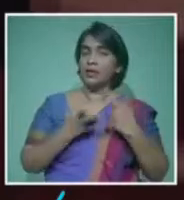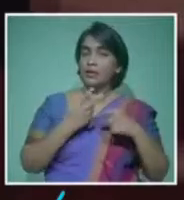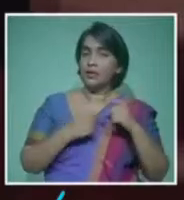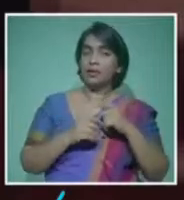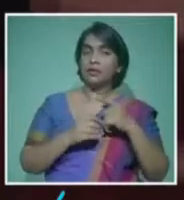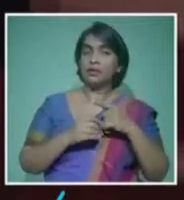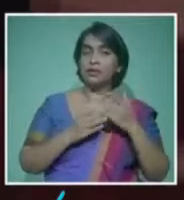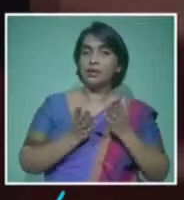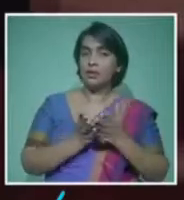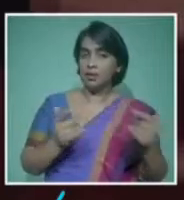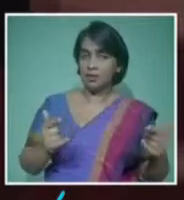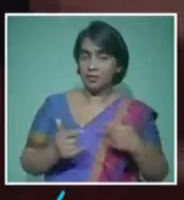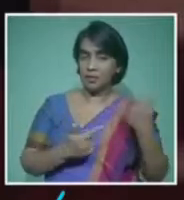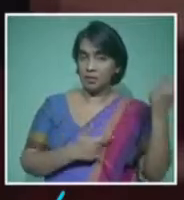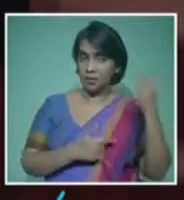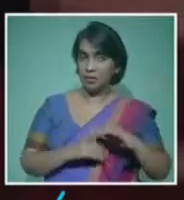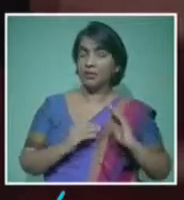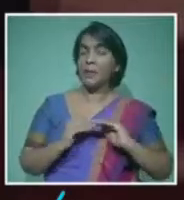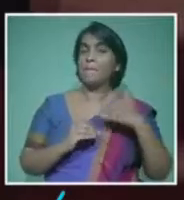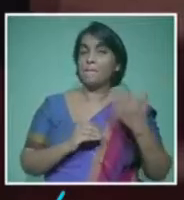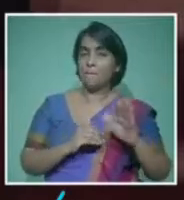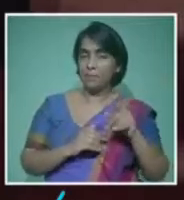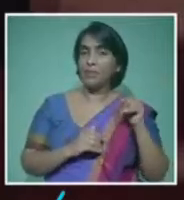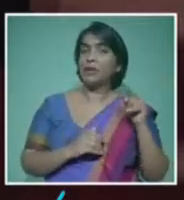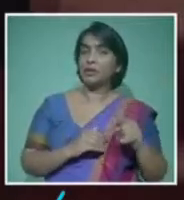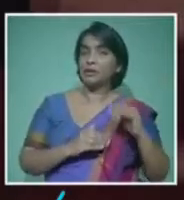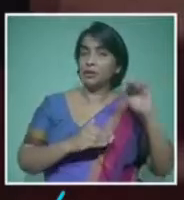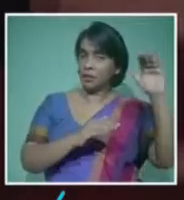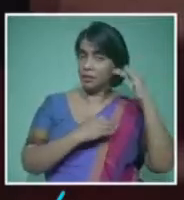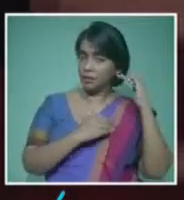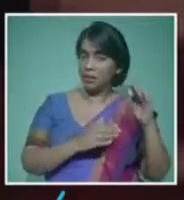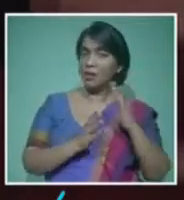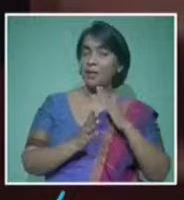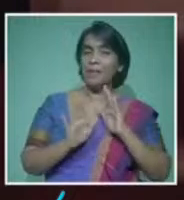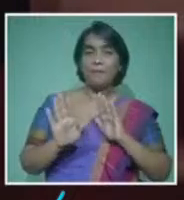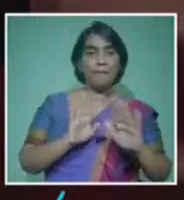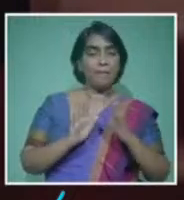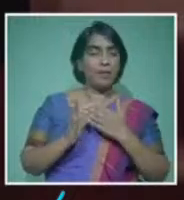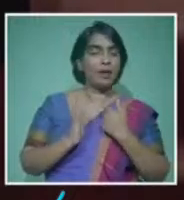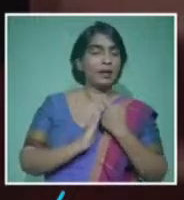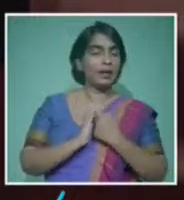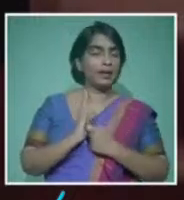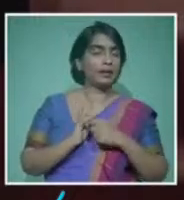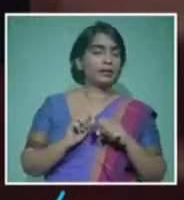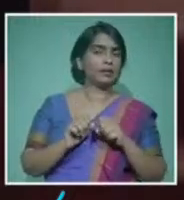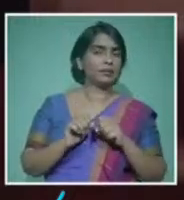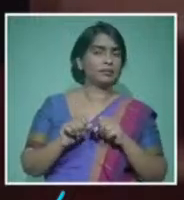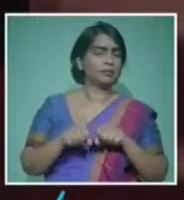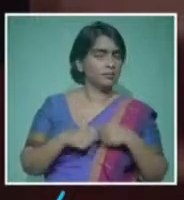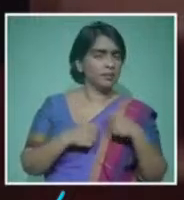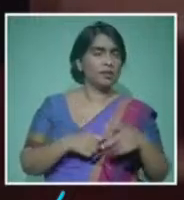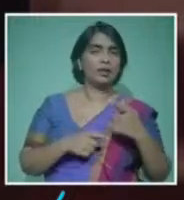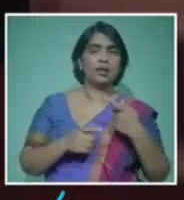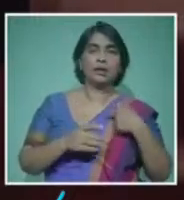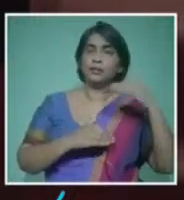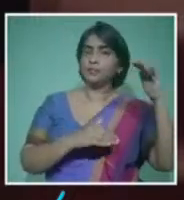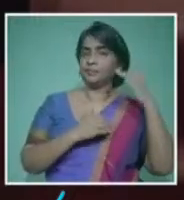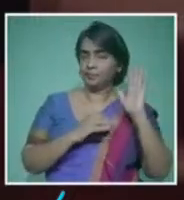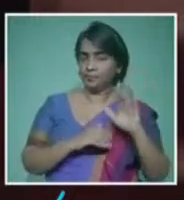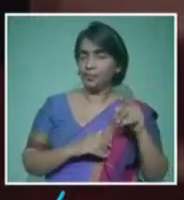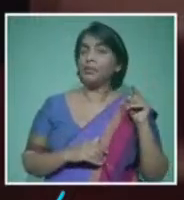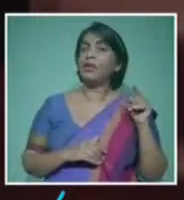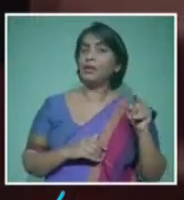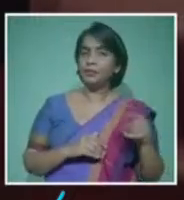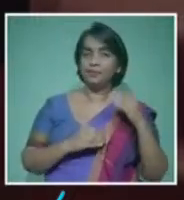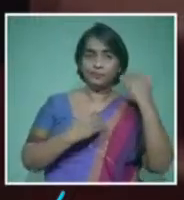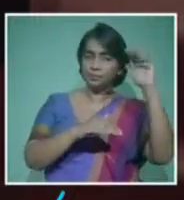වරායට පැමිණීමෙන් අනතුරු වන අතර ආනයන අපනයන පාලන රෙගුලාසි උල්ලංඝනය කරමින් මෙම කිරිපිටි තොගය ආනයනය කර ඇත.